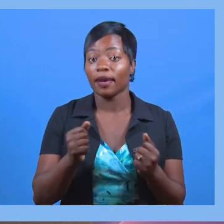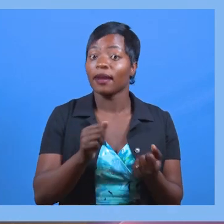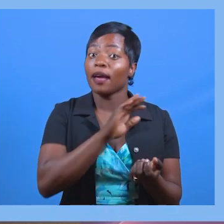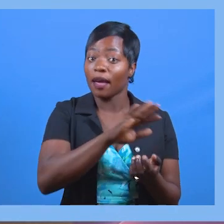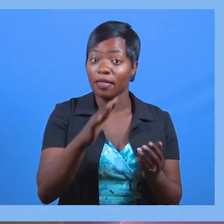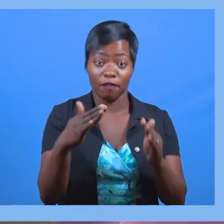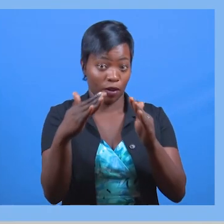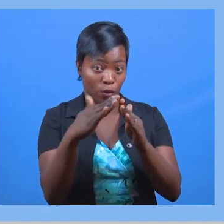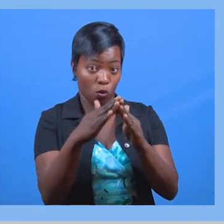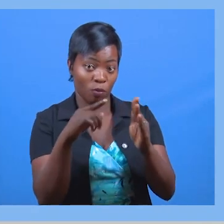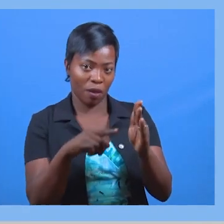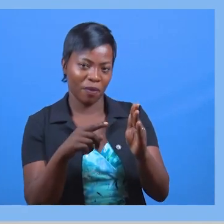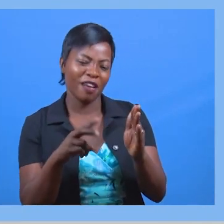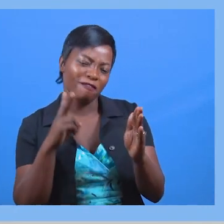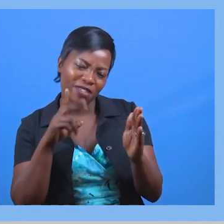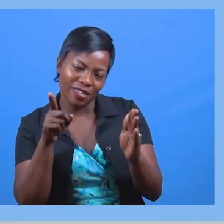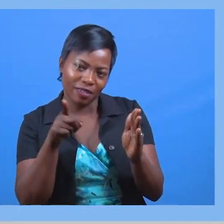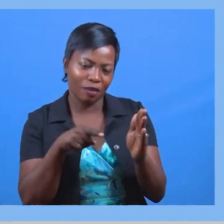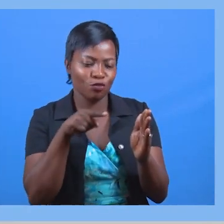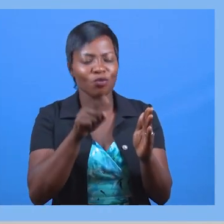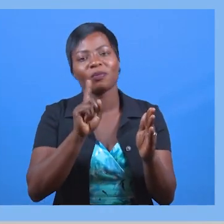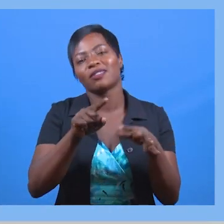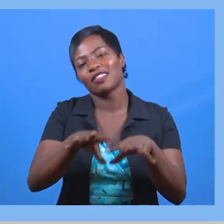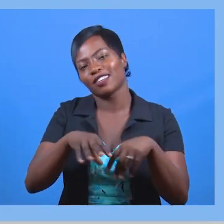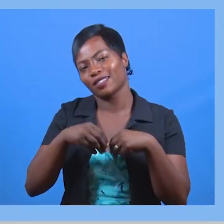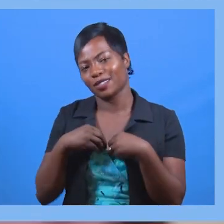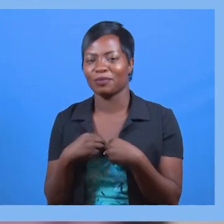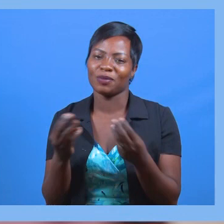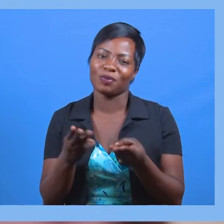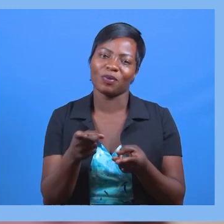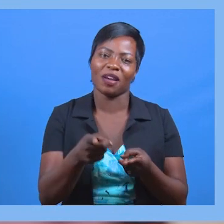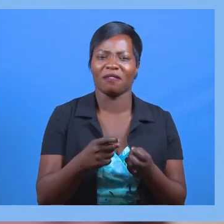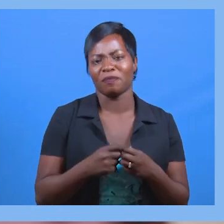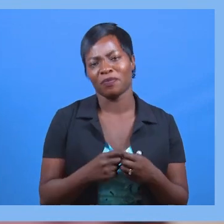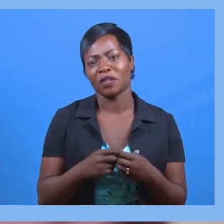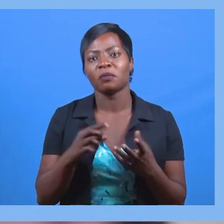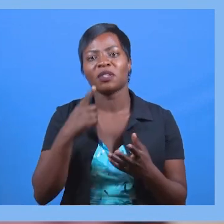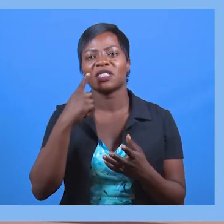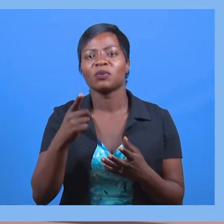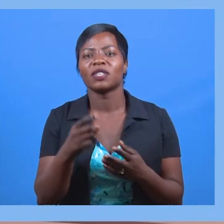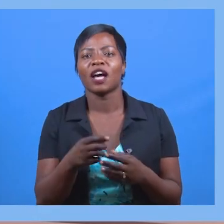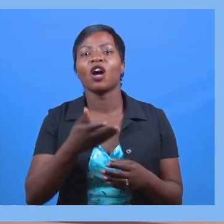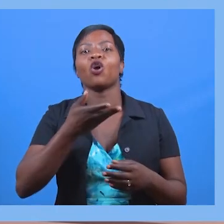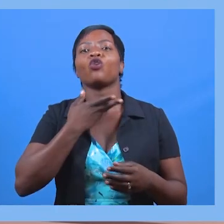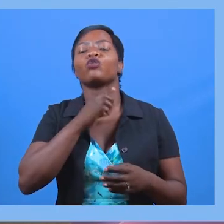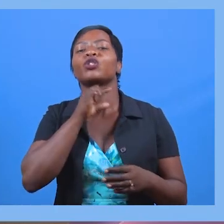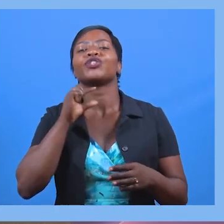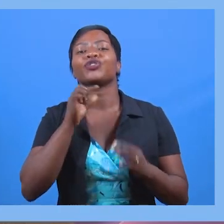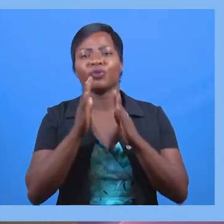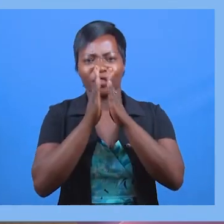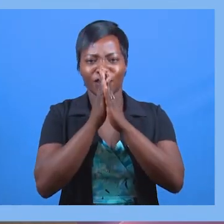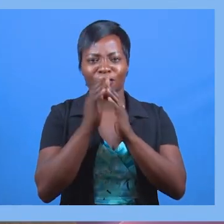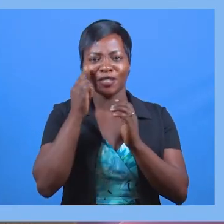vashanyirwa, ngatigonewo kubata vaenzi, tingovabatawo sevanhu. Ngatisati kana mufundisi vauya ndopanotanga